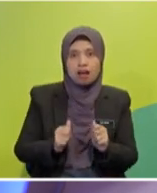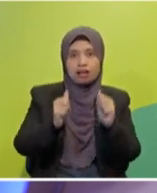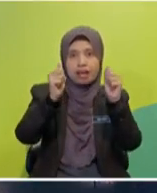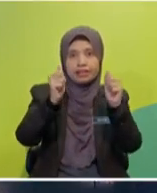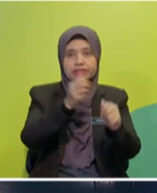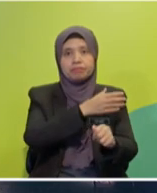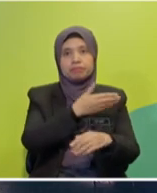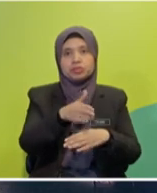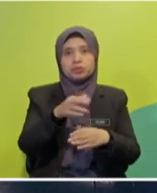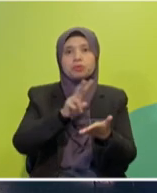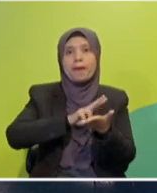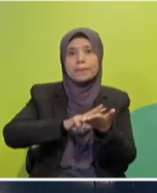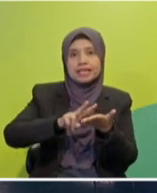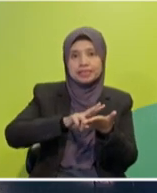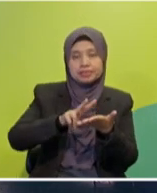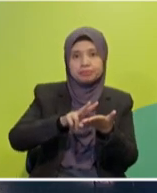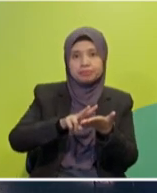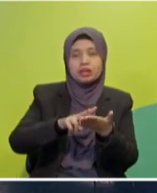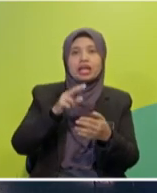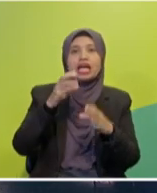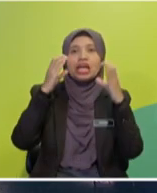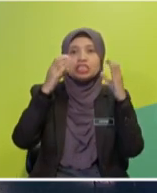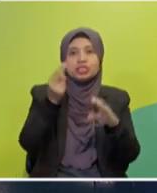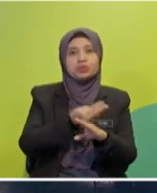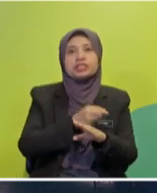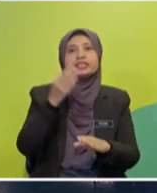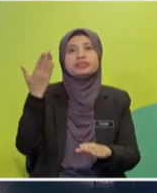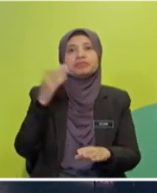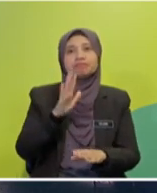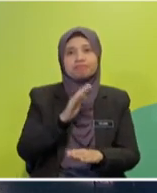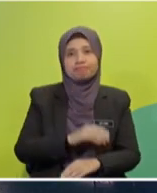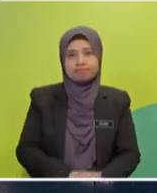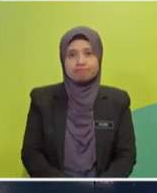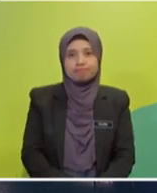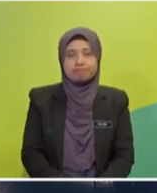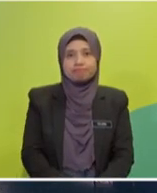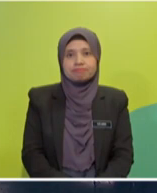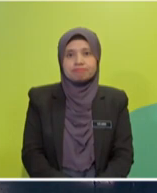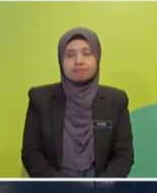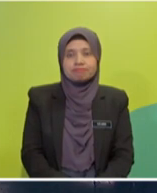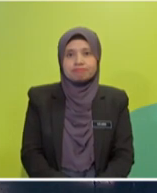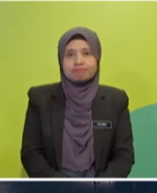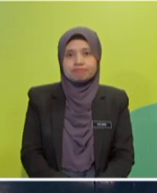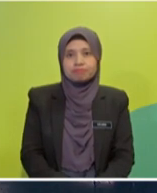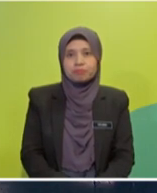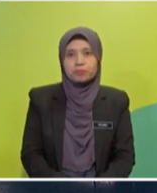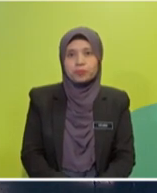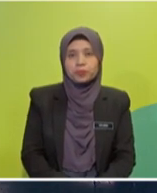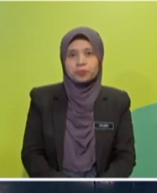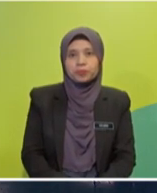ya? Boleh, cikgu. Okey, cikgu nyanyi dulu Silakan, cikgu. Okey. Saya nak nyanyi sama boleh ke, boleh, cikgu? Boleh.